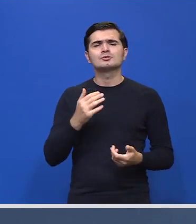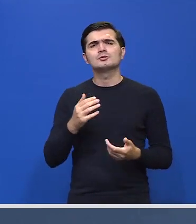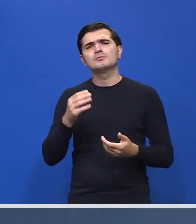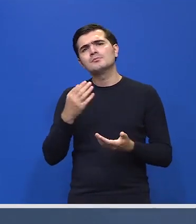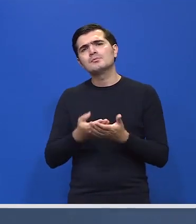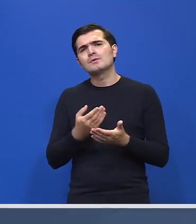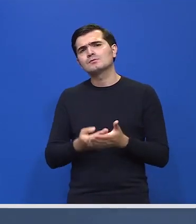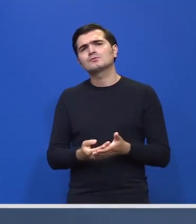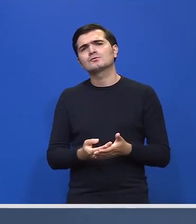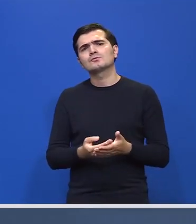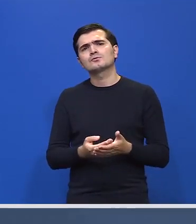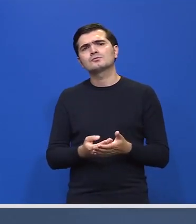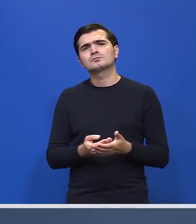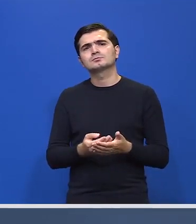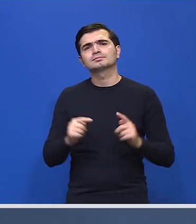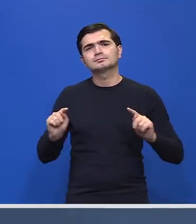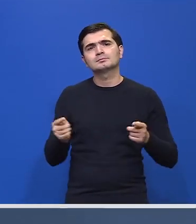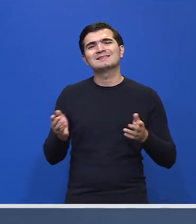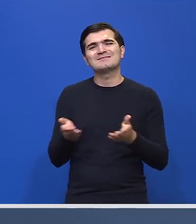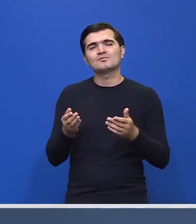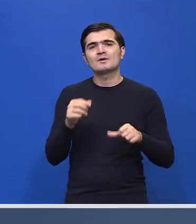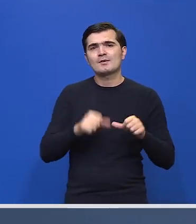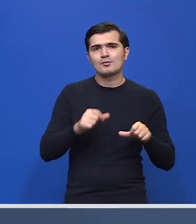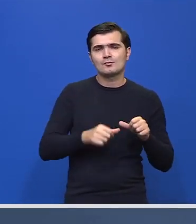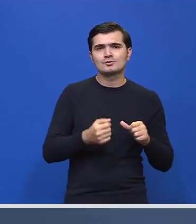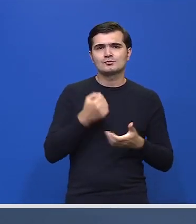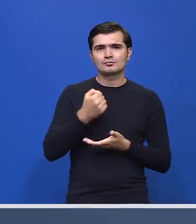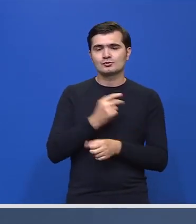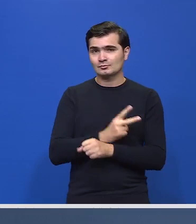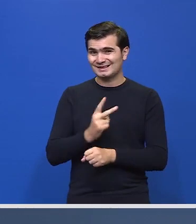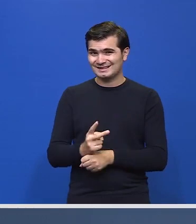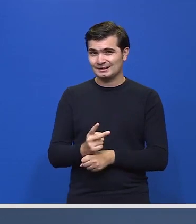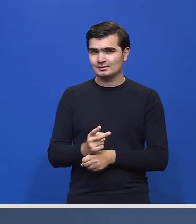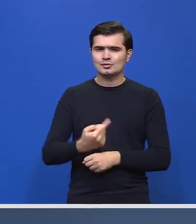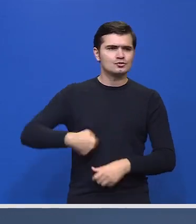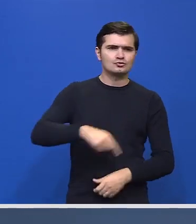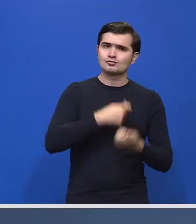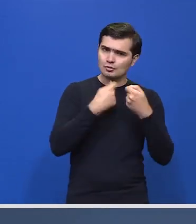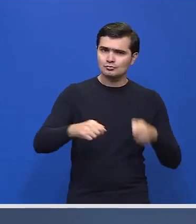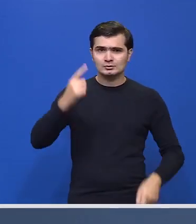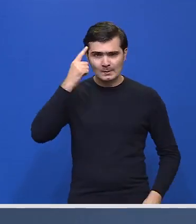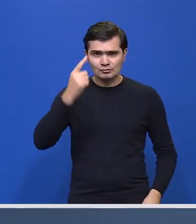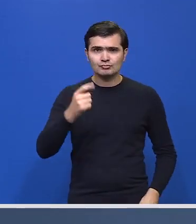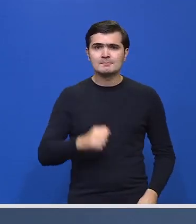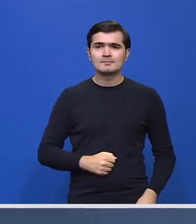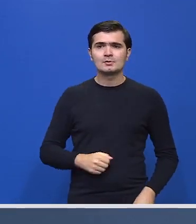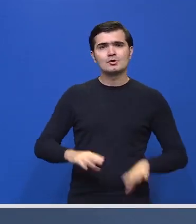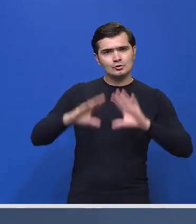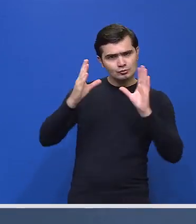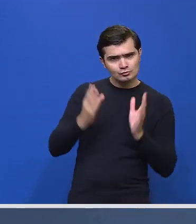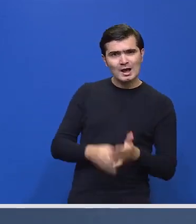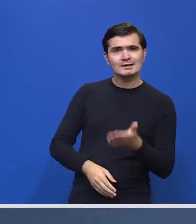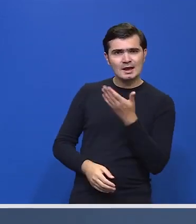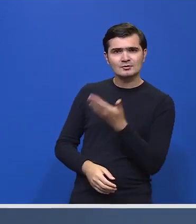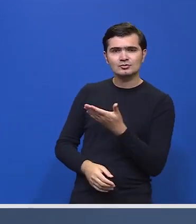de stimuli economici din bugetul de stat, dar trebuie să știm cu toții că toate aceste chestiuni